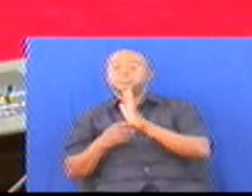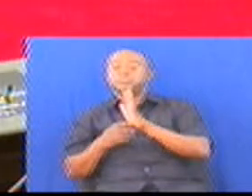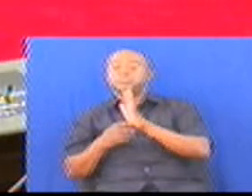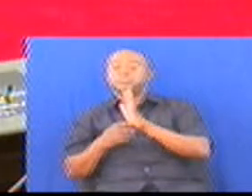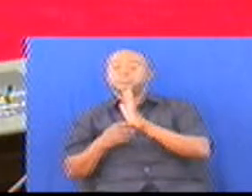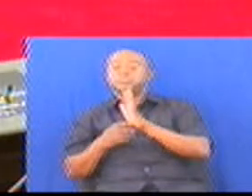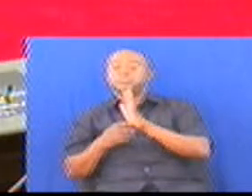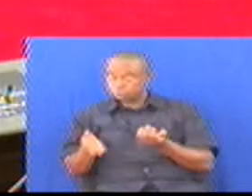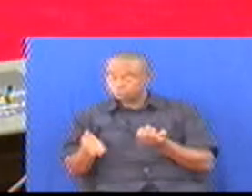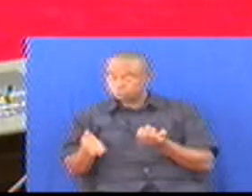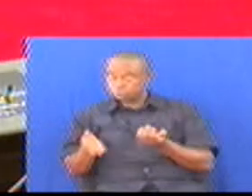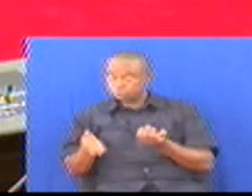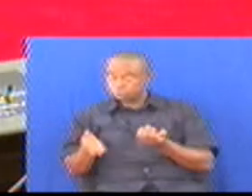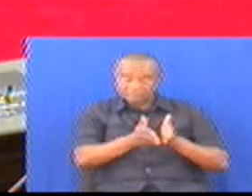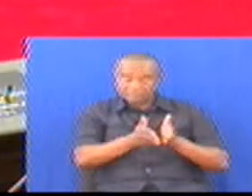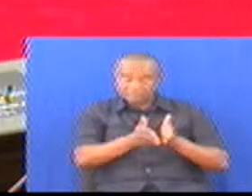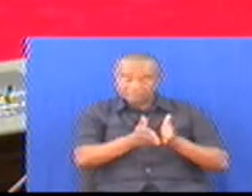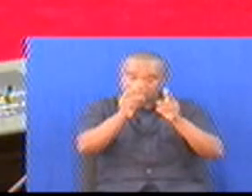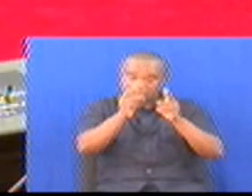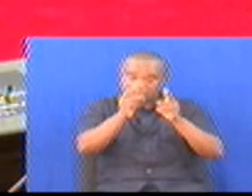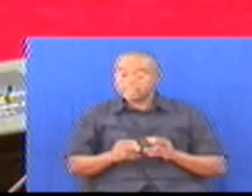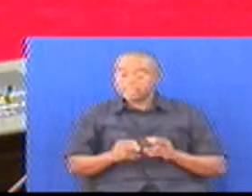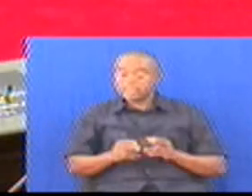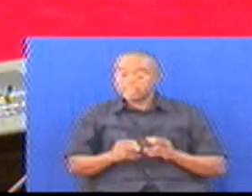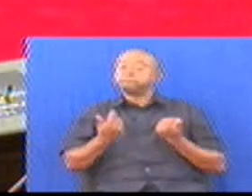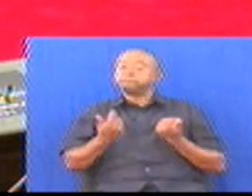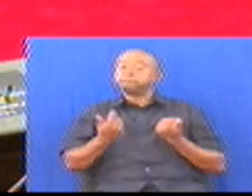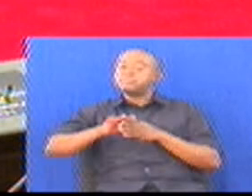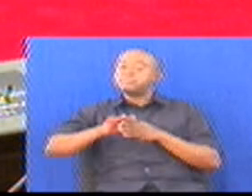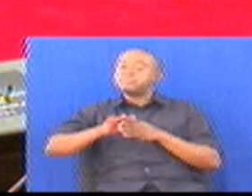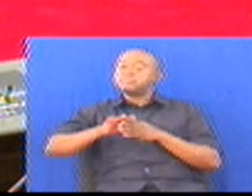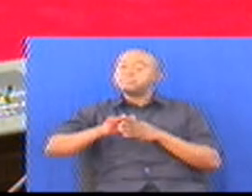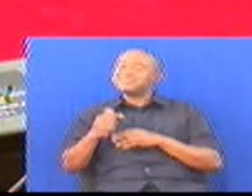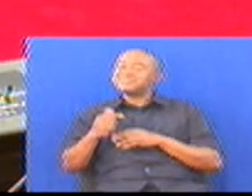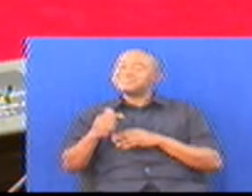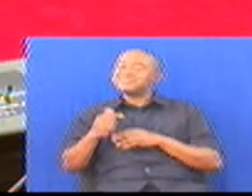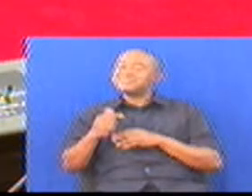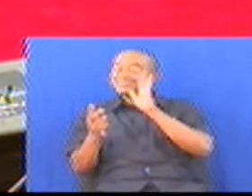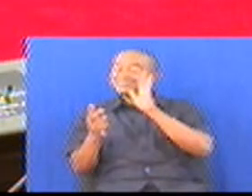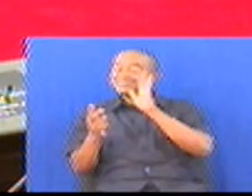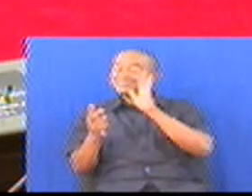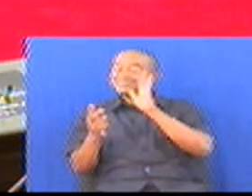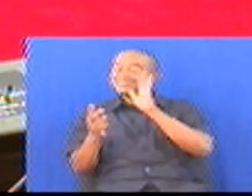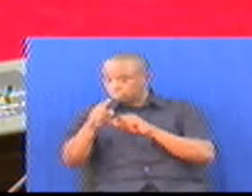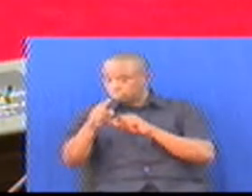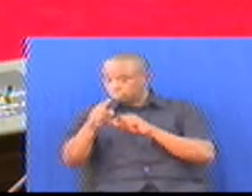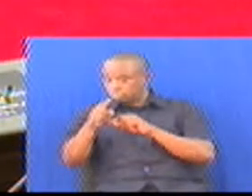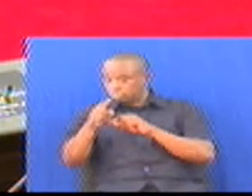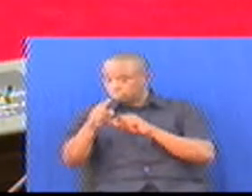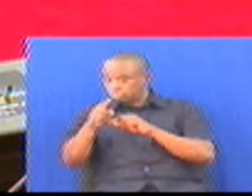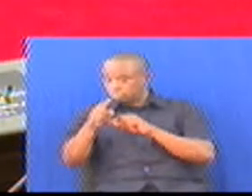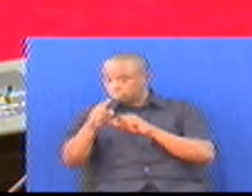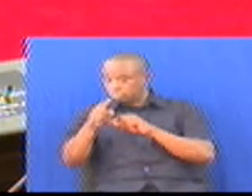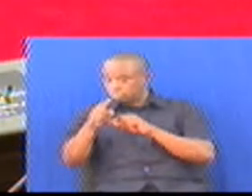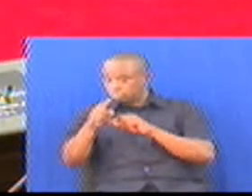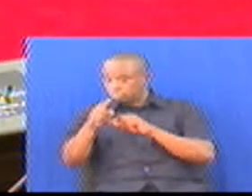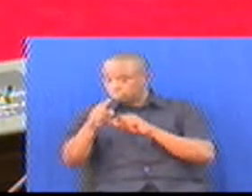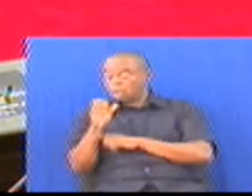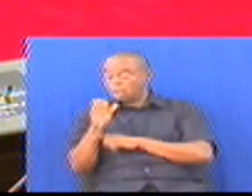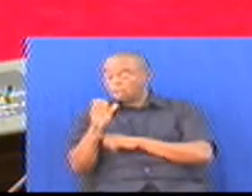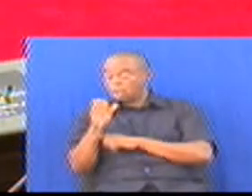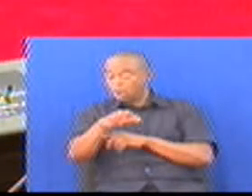ujenzi wa barabara, madaraja na vivuko imegharimu jumla ya shilingi trilioni 7.63 kati ya